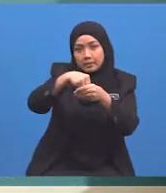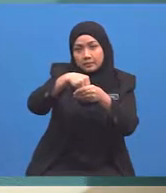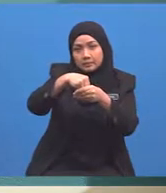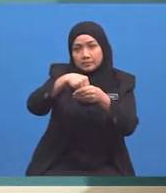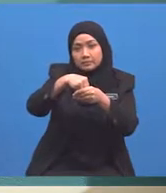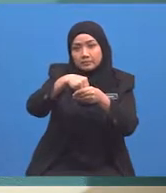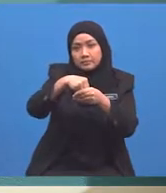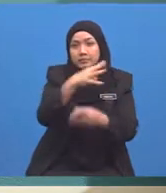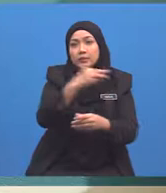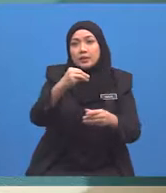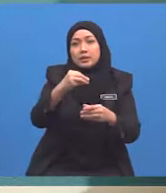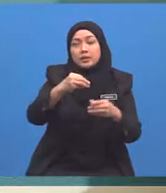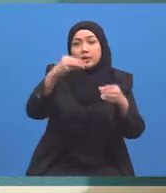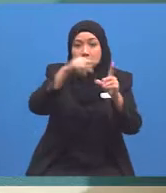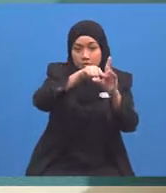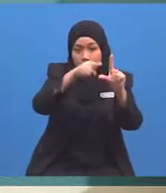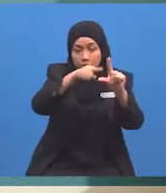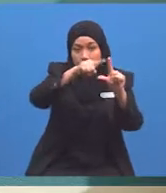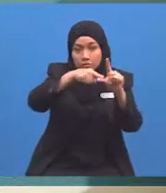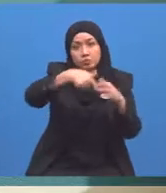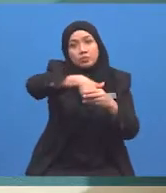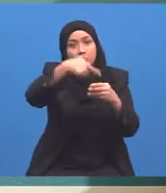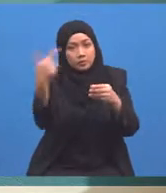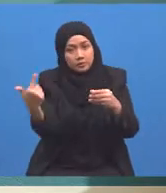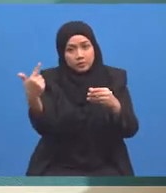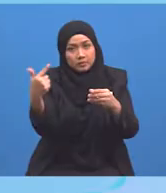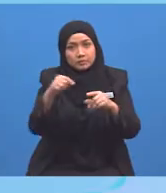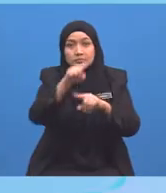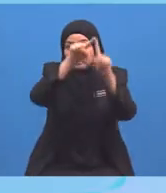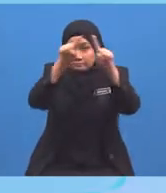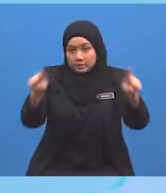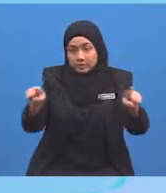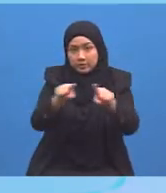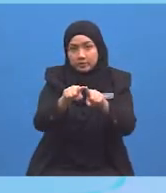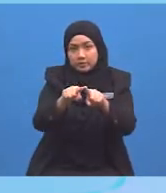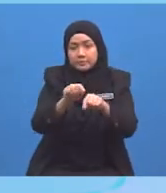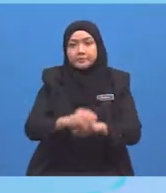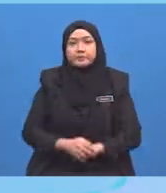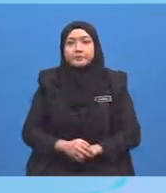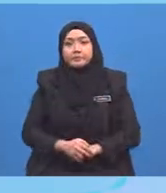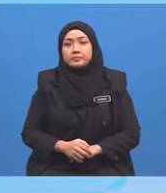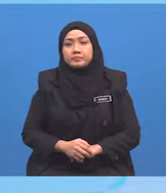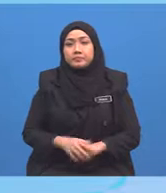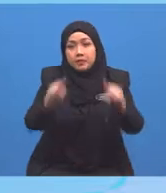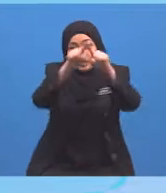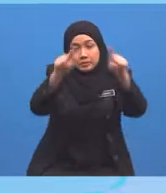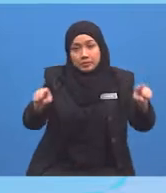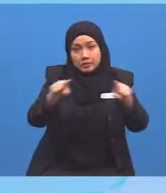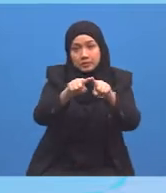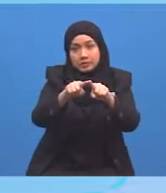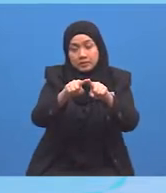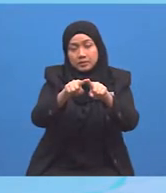kita lihat subtopik seterusnya iaitu sifat segi 3 dan